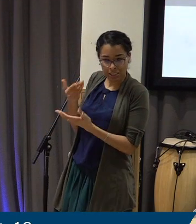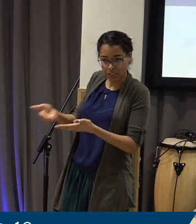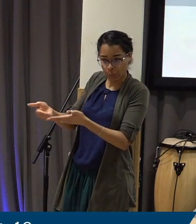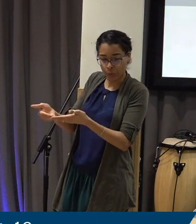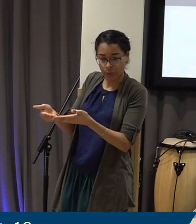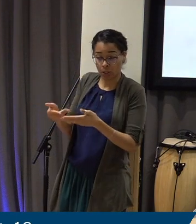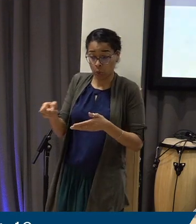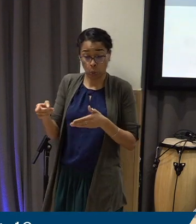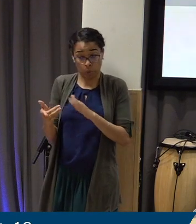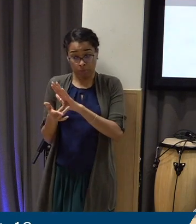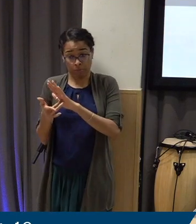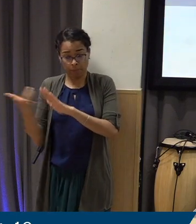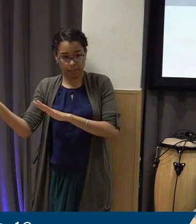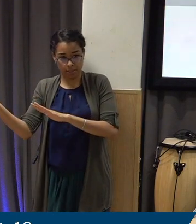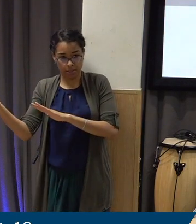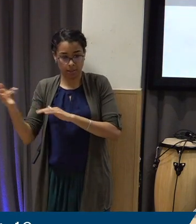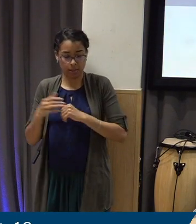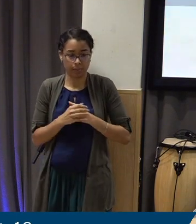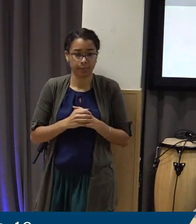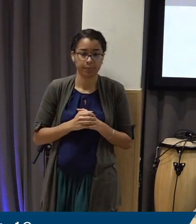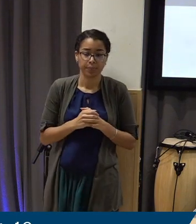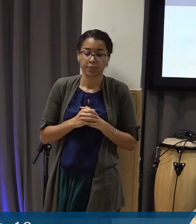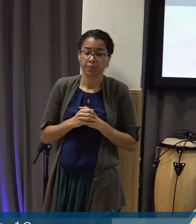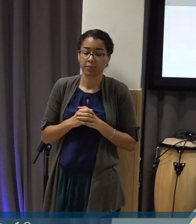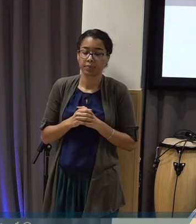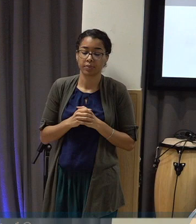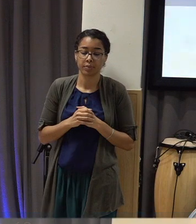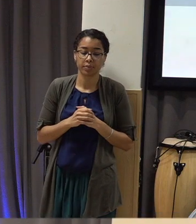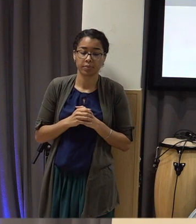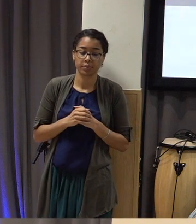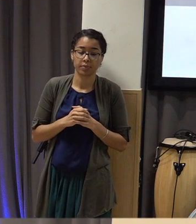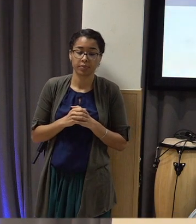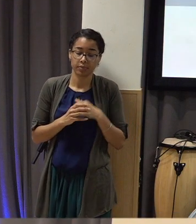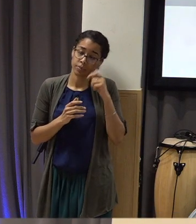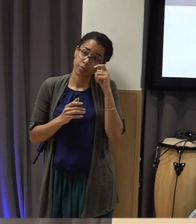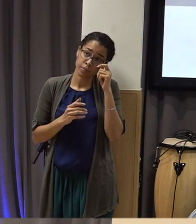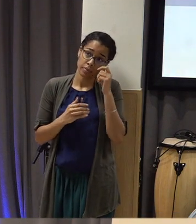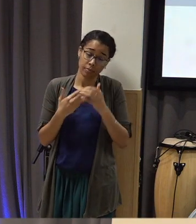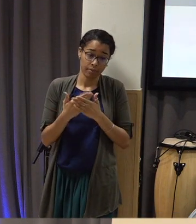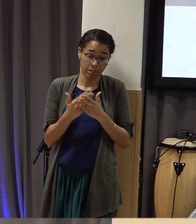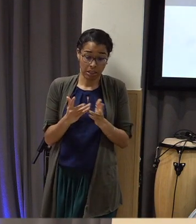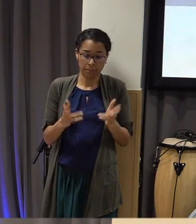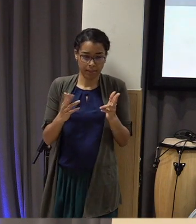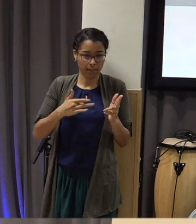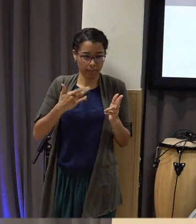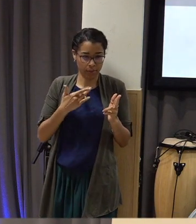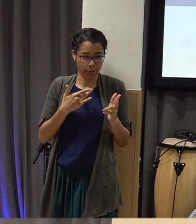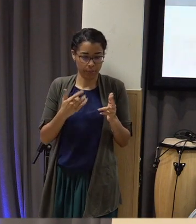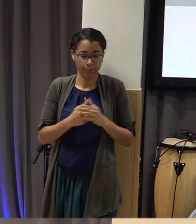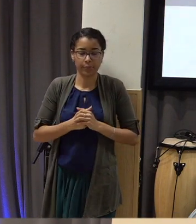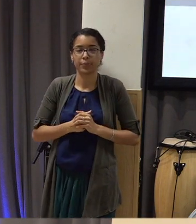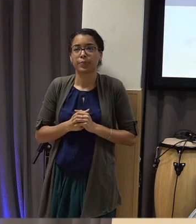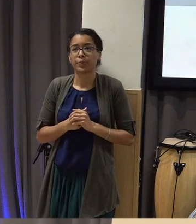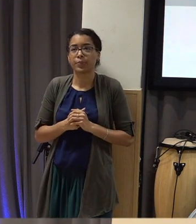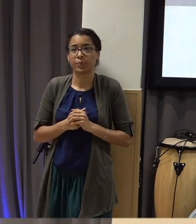le quittèrent et s'en allèrent. Et là vient la partie qui nous intéresse ce matin. On